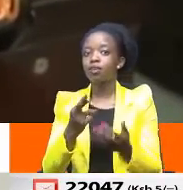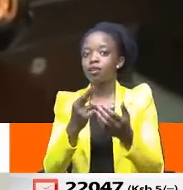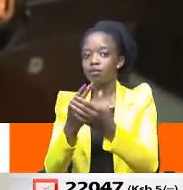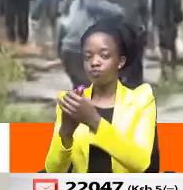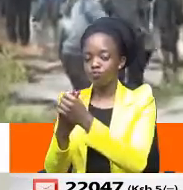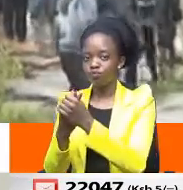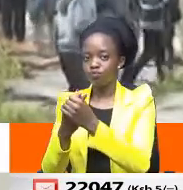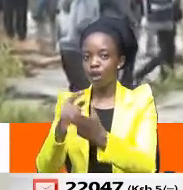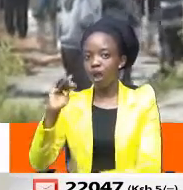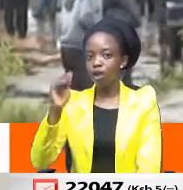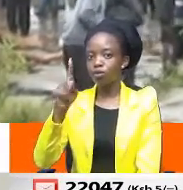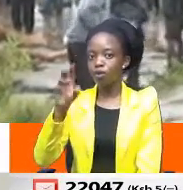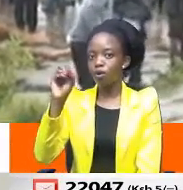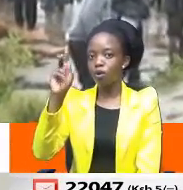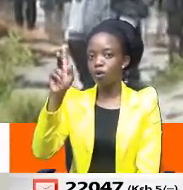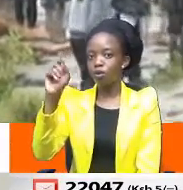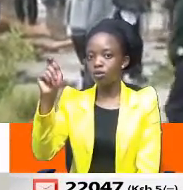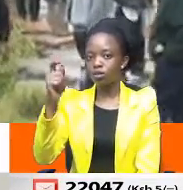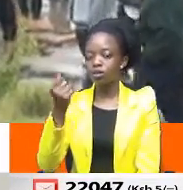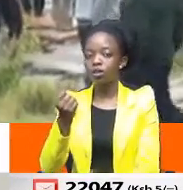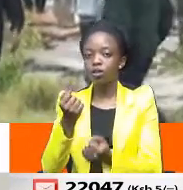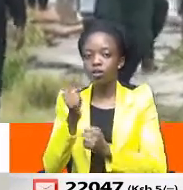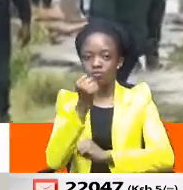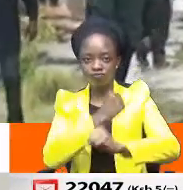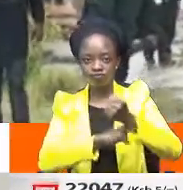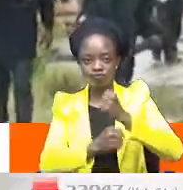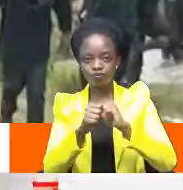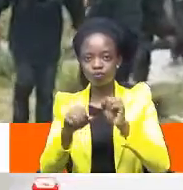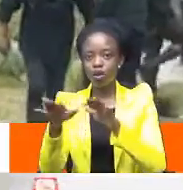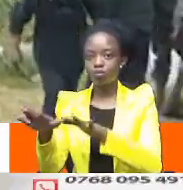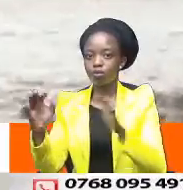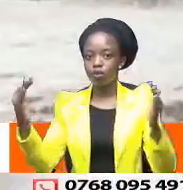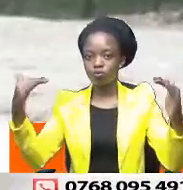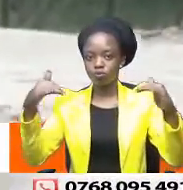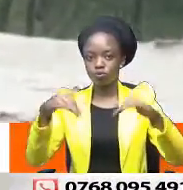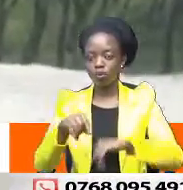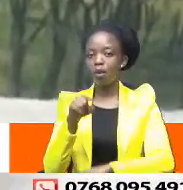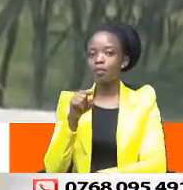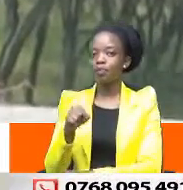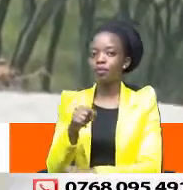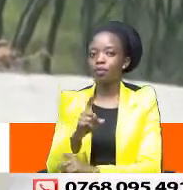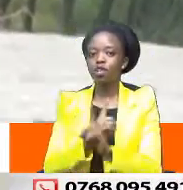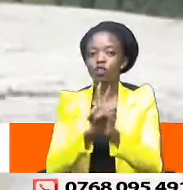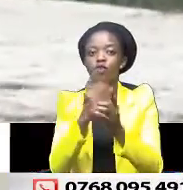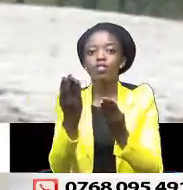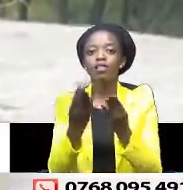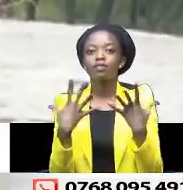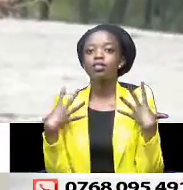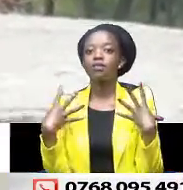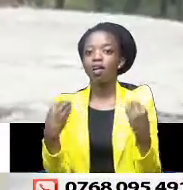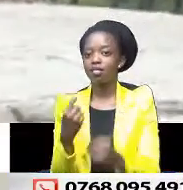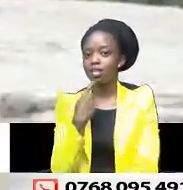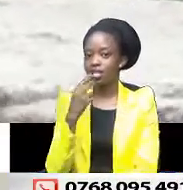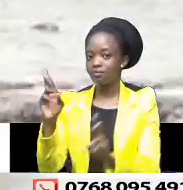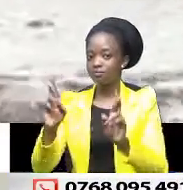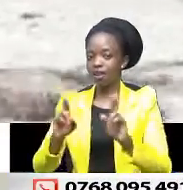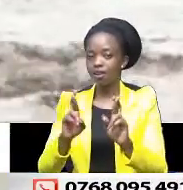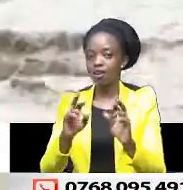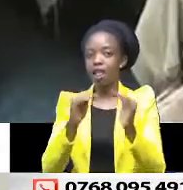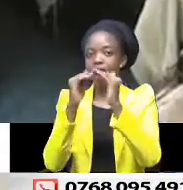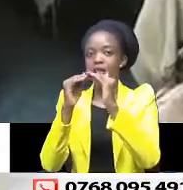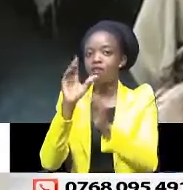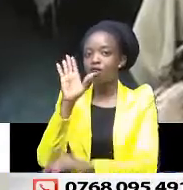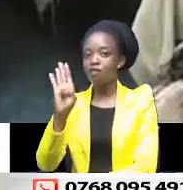serikali ya kaunti ya Pokot Magharibi katika kuwashughulikia wahanga wa maporomoko hayo kwa kutoa huduma za afya, akisema tayari hospitali ya level 4